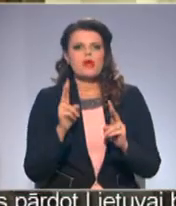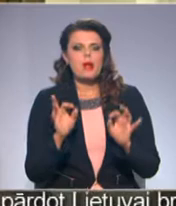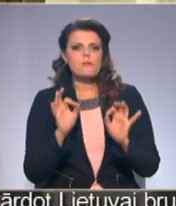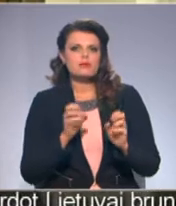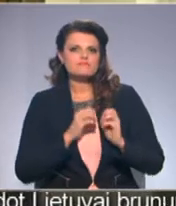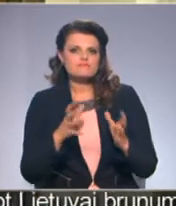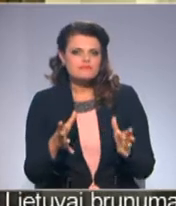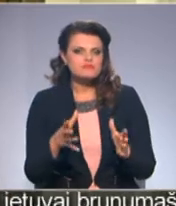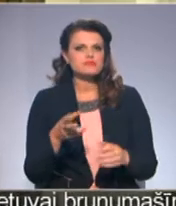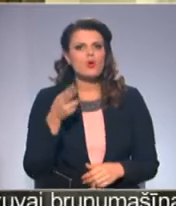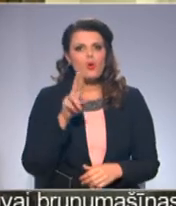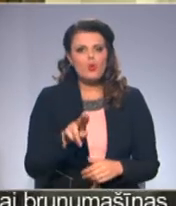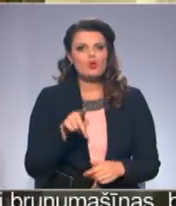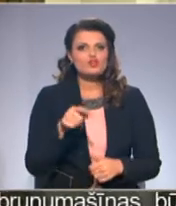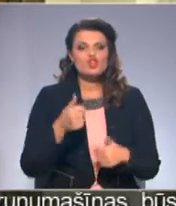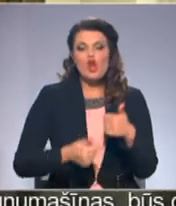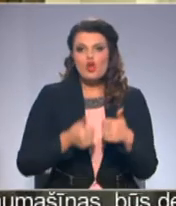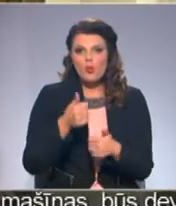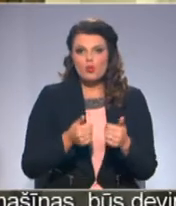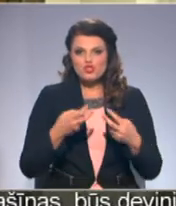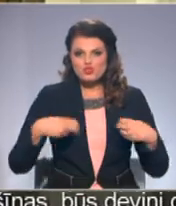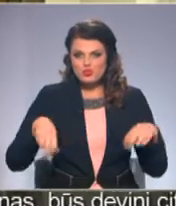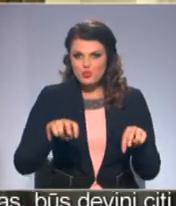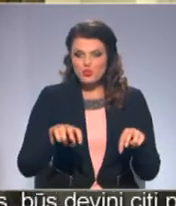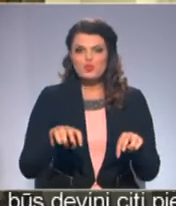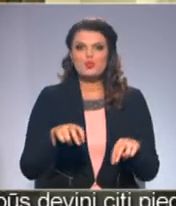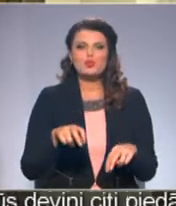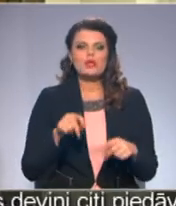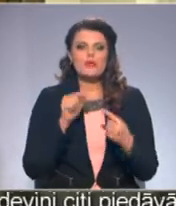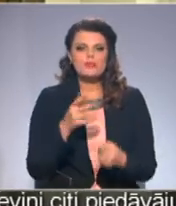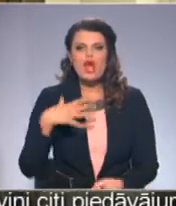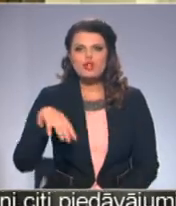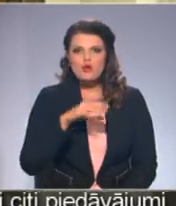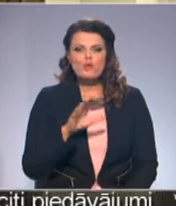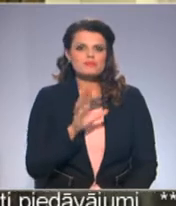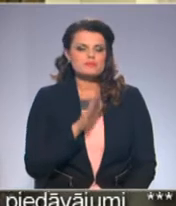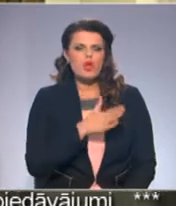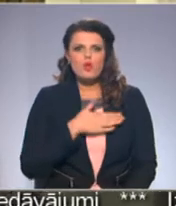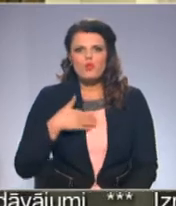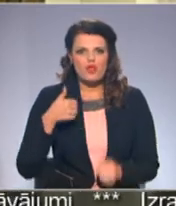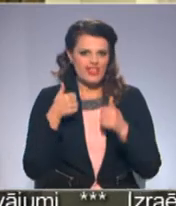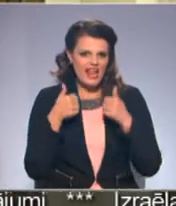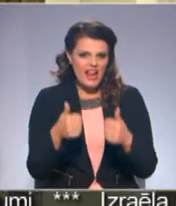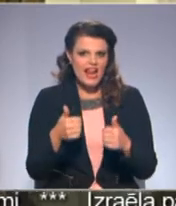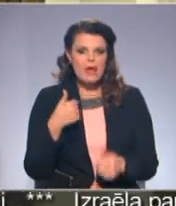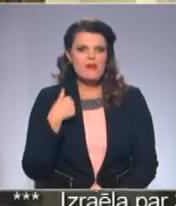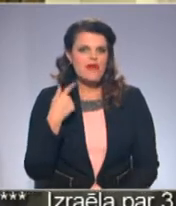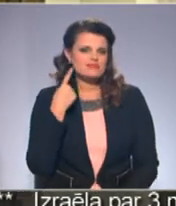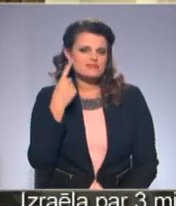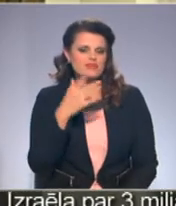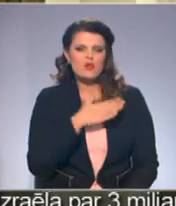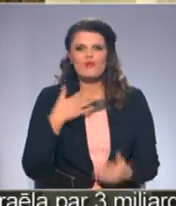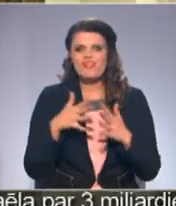veidos. Skates žūrija. Pret mums bija šodien nu, ļoti labvēlīgi. Es dzirdēju tik